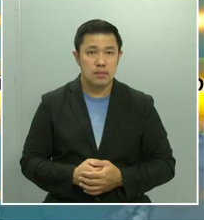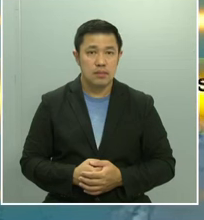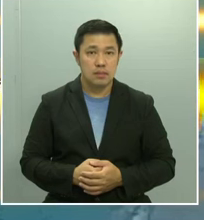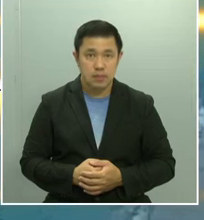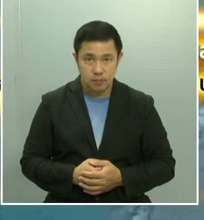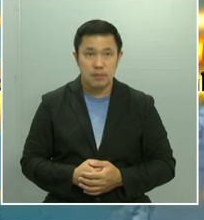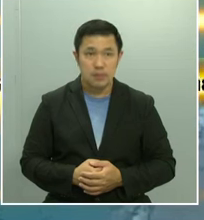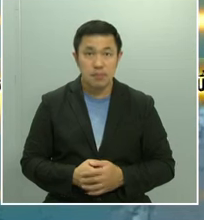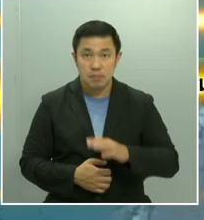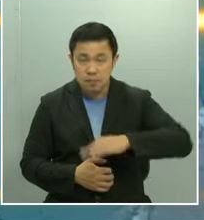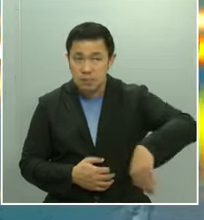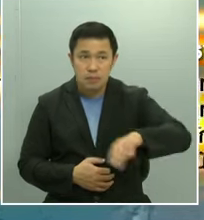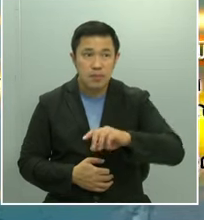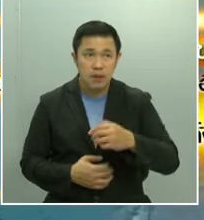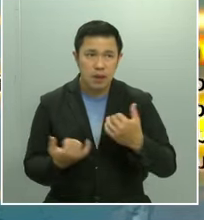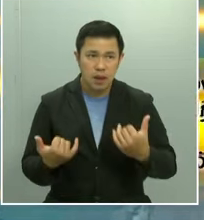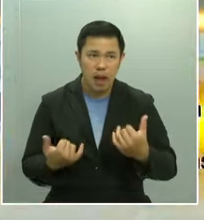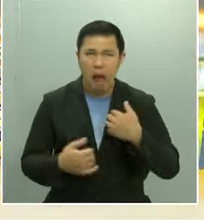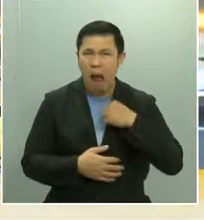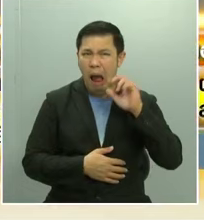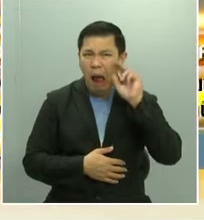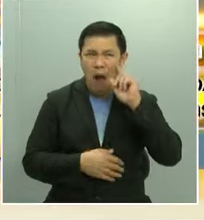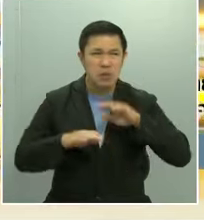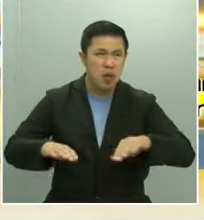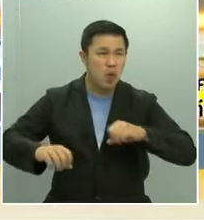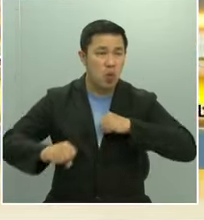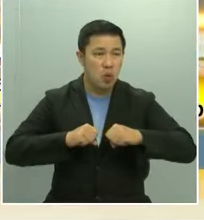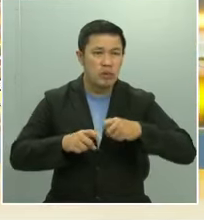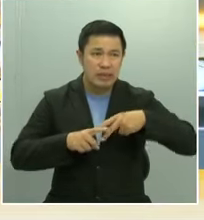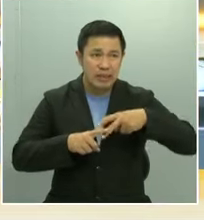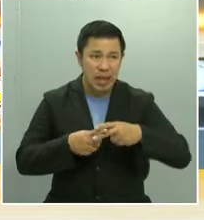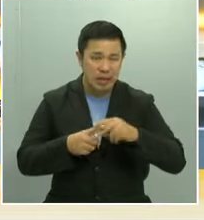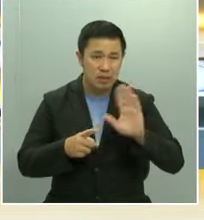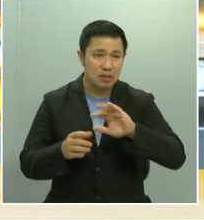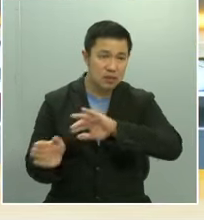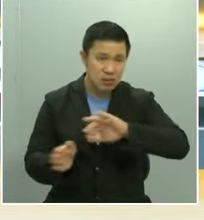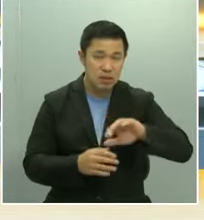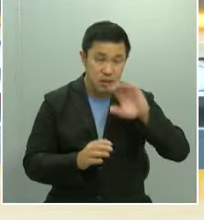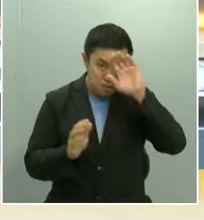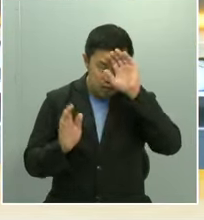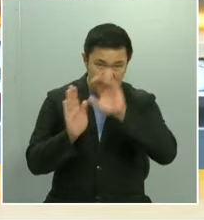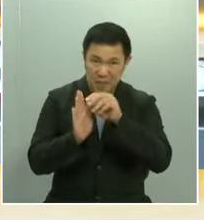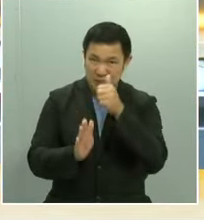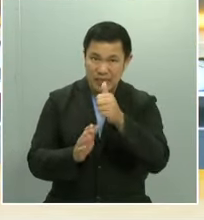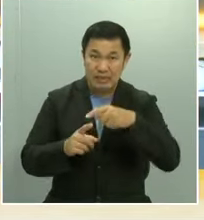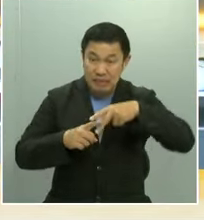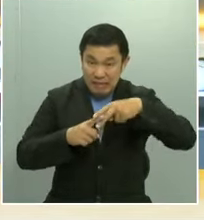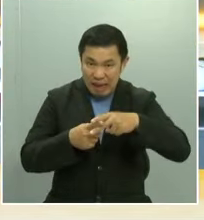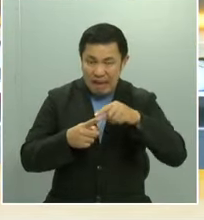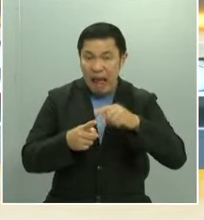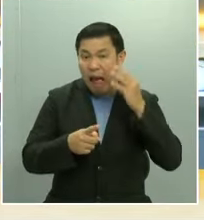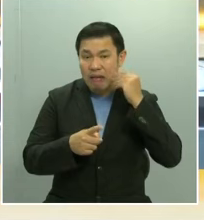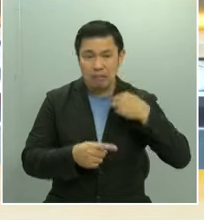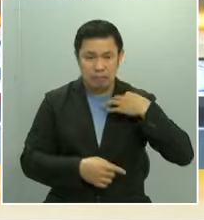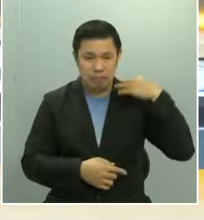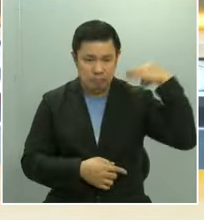ท่านผู้ชมเดี๋ยวหาว่าเล่นข่าวเด็กวัยรุ่นเด็กช่างไปดูภาพดี ๆค่ะ เด็กช่างน่ารักเป็นจิตอาส